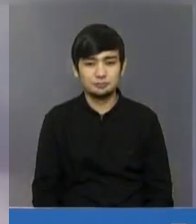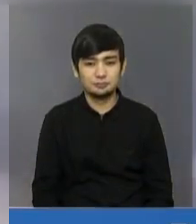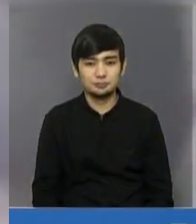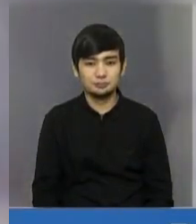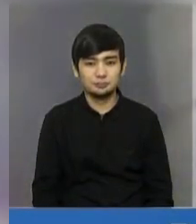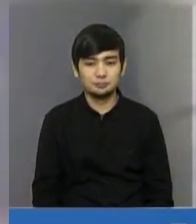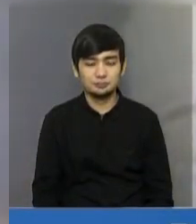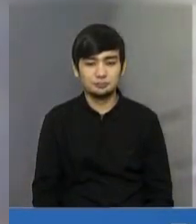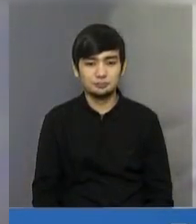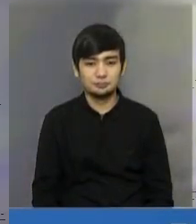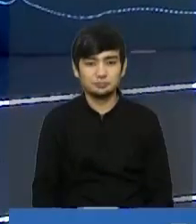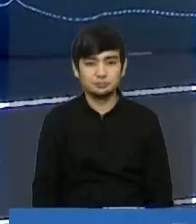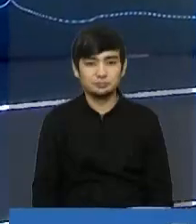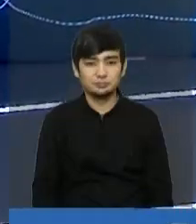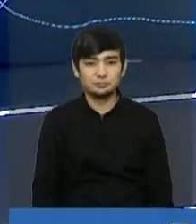Информбюро, Астана.